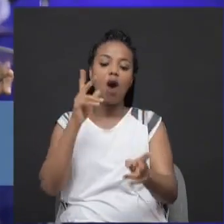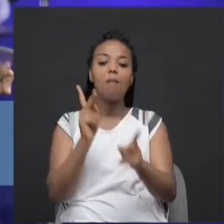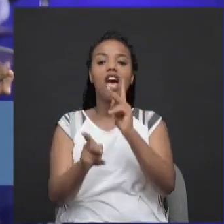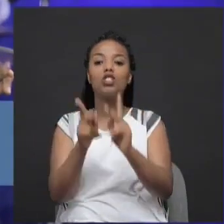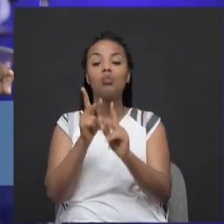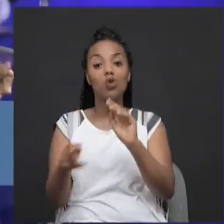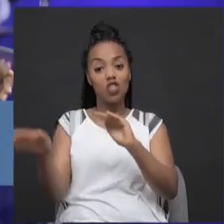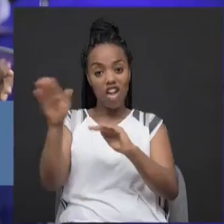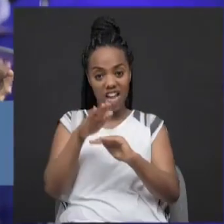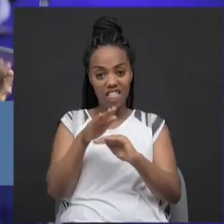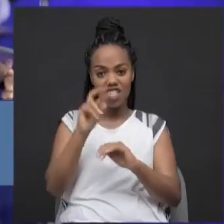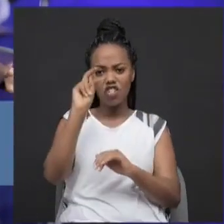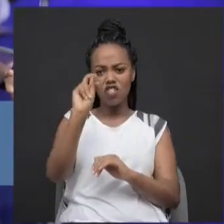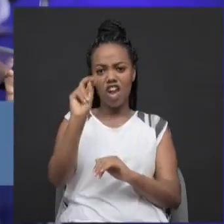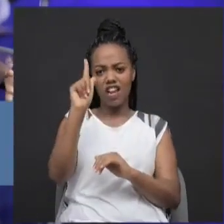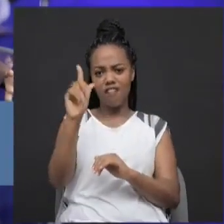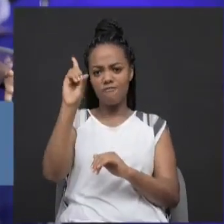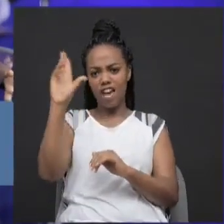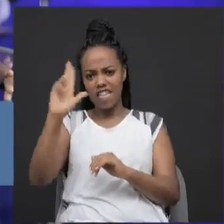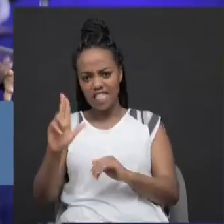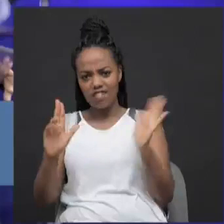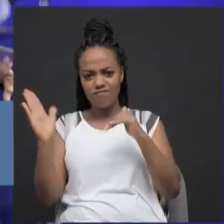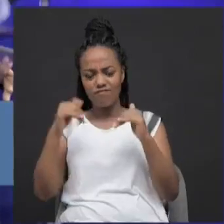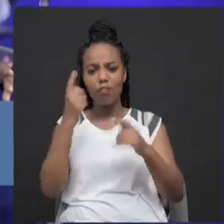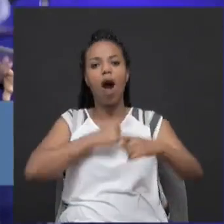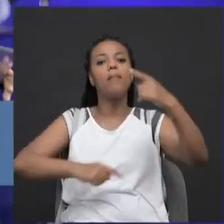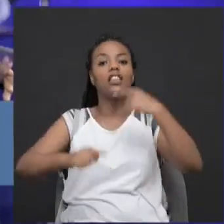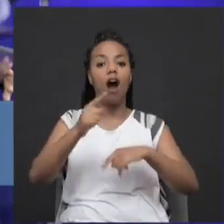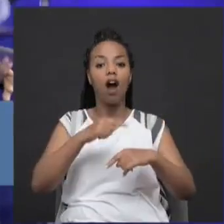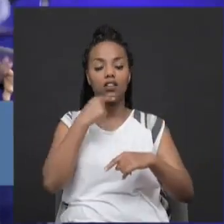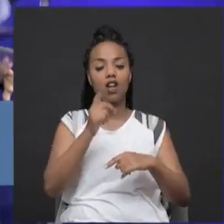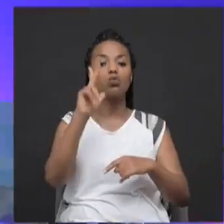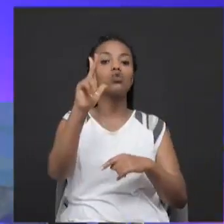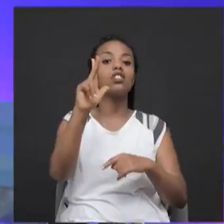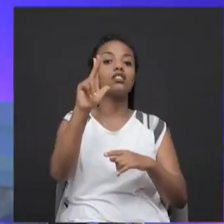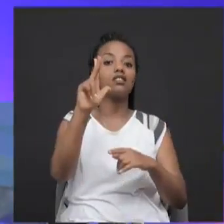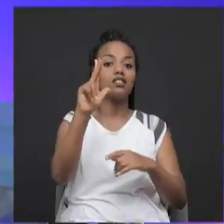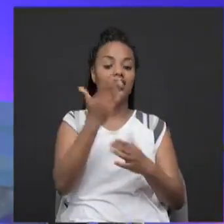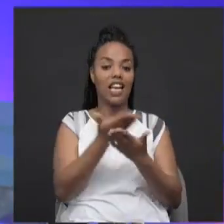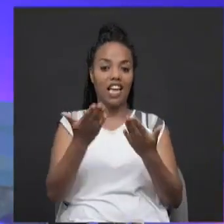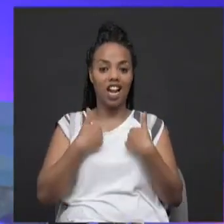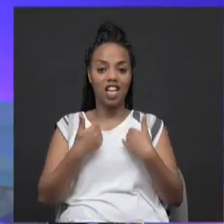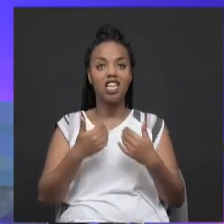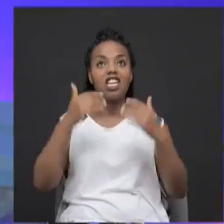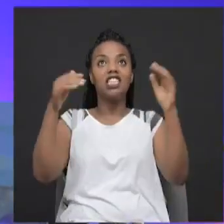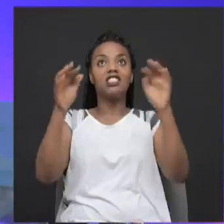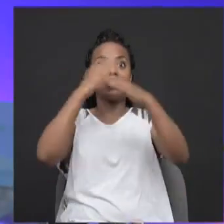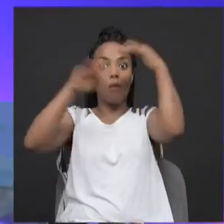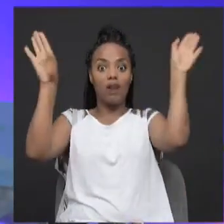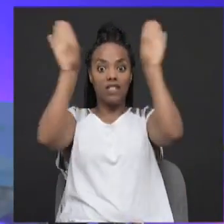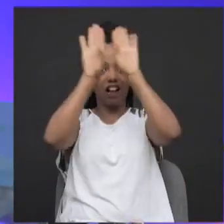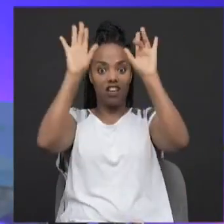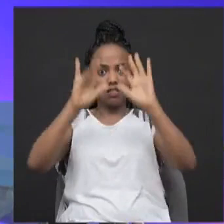በህዝቦች ላይ ቸነፈርን ባመጣ ይልና ሶስት ነገሮችን ይናገራል። ሰማይን ብዘጋ ዝናብ እንዳይዘንብ፣